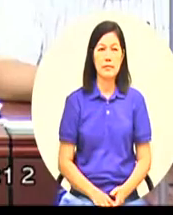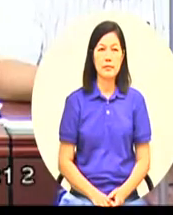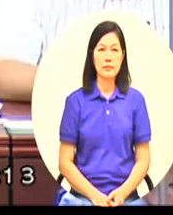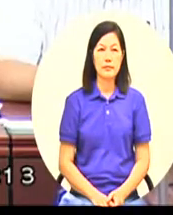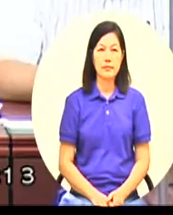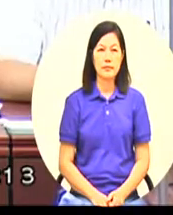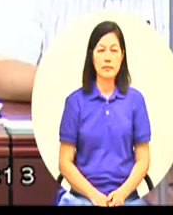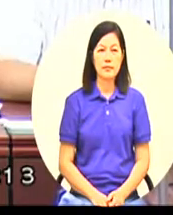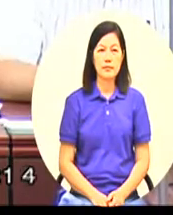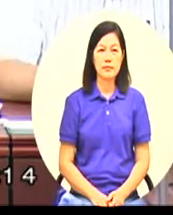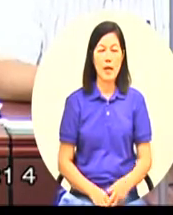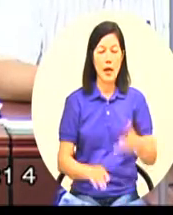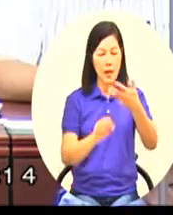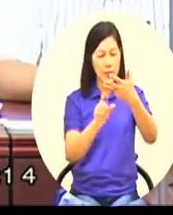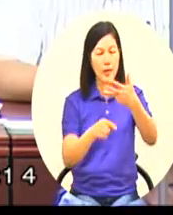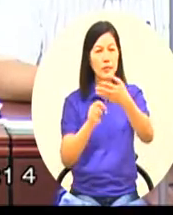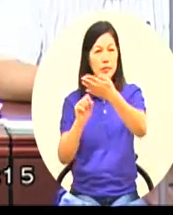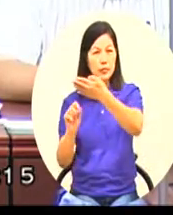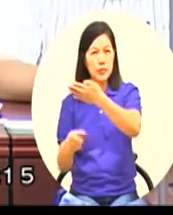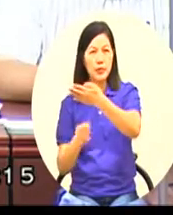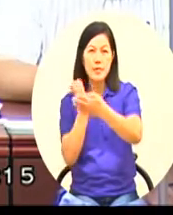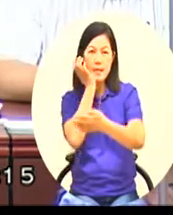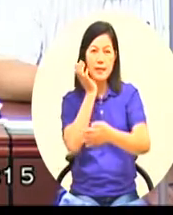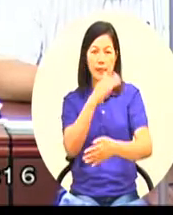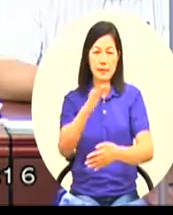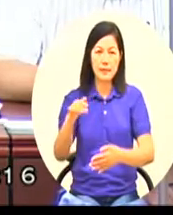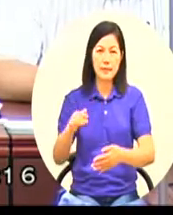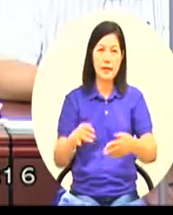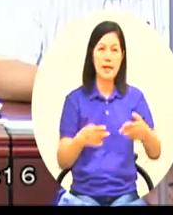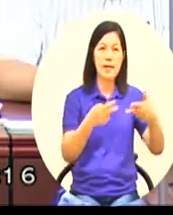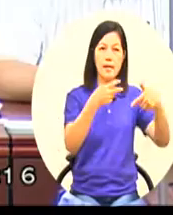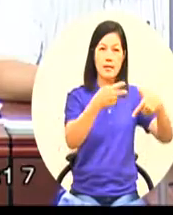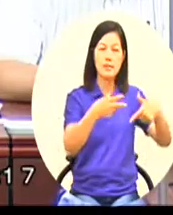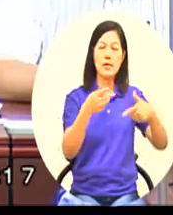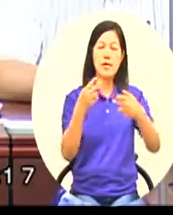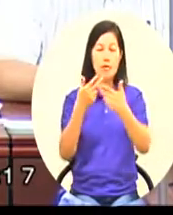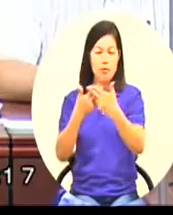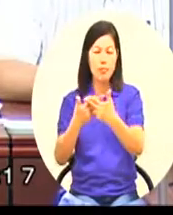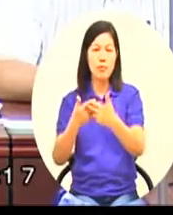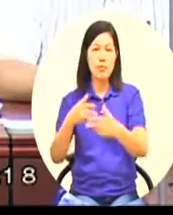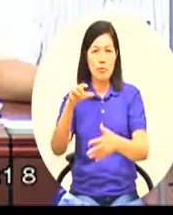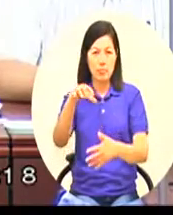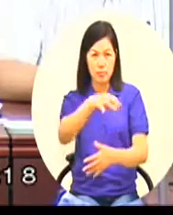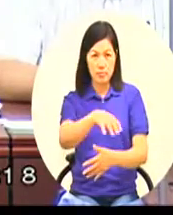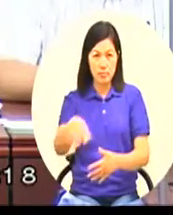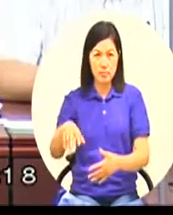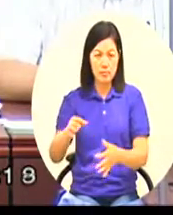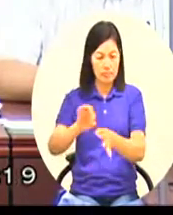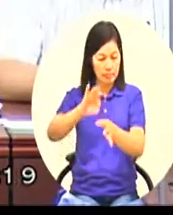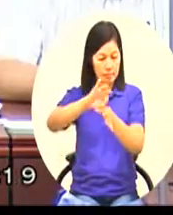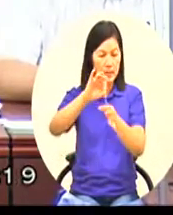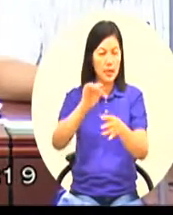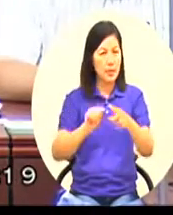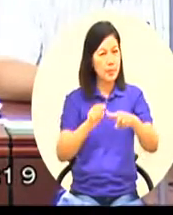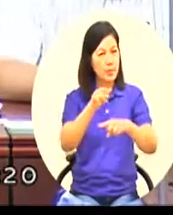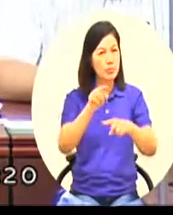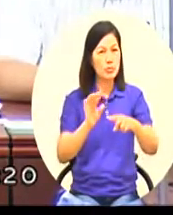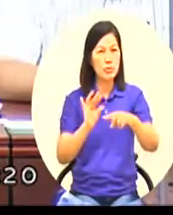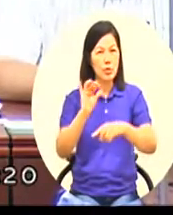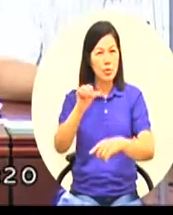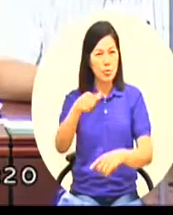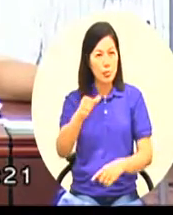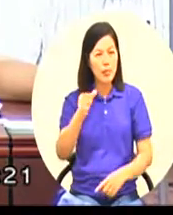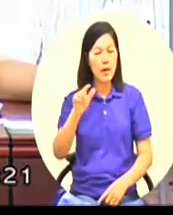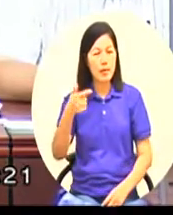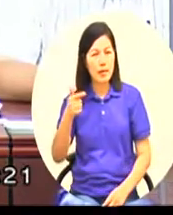分别在八月跟九月，冈山厂跟仁武厂都有调高，平均呐、啊，往本金差不多底下500到600左